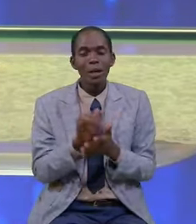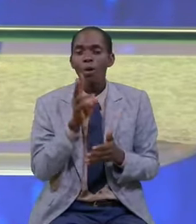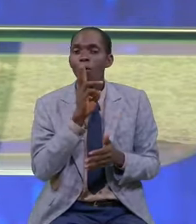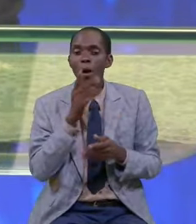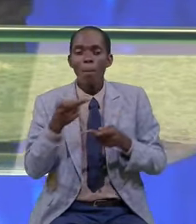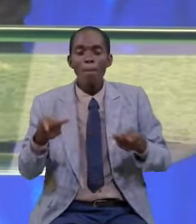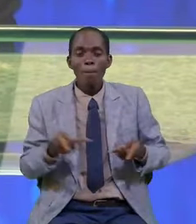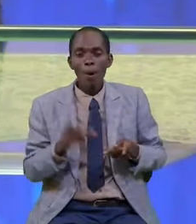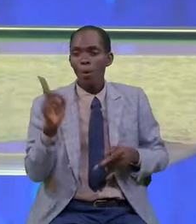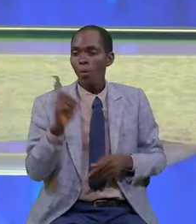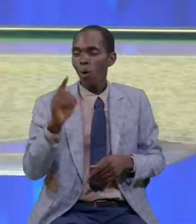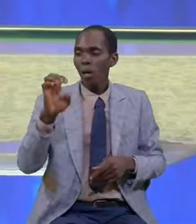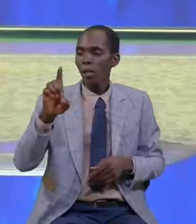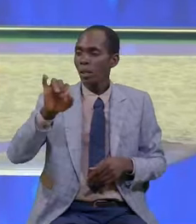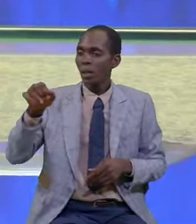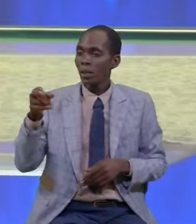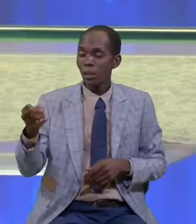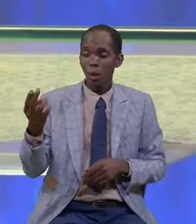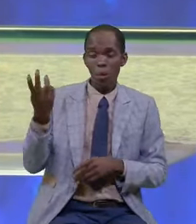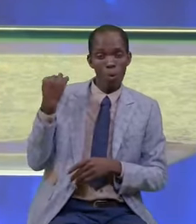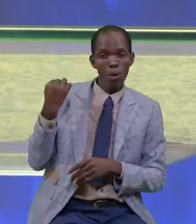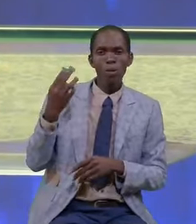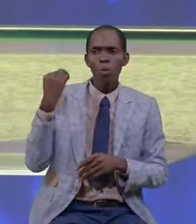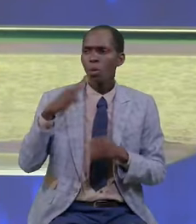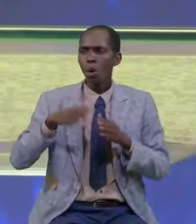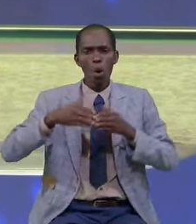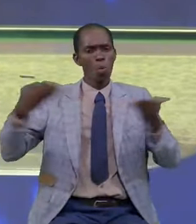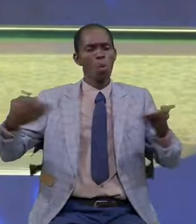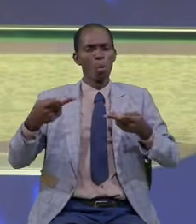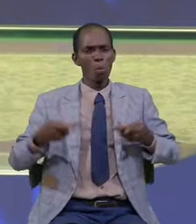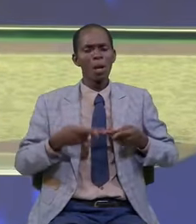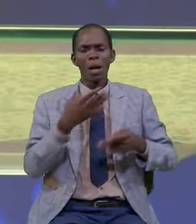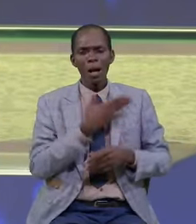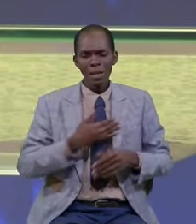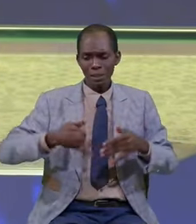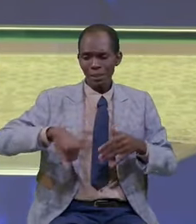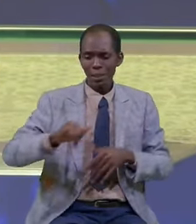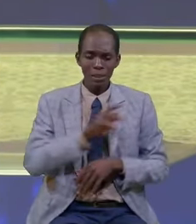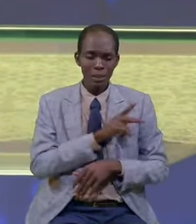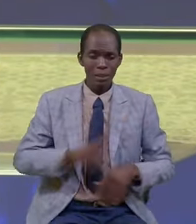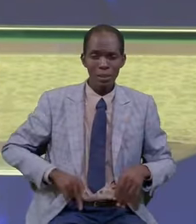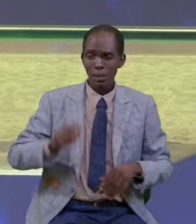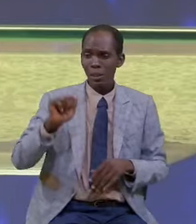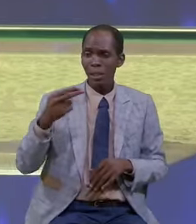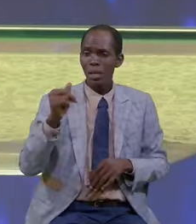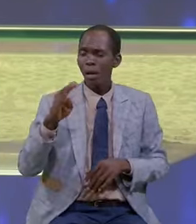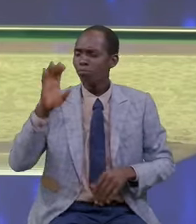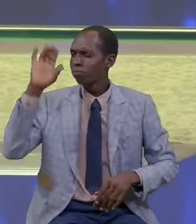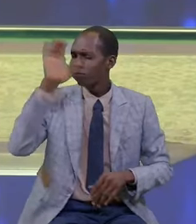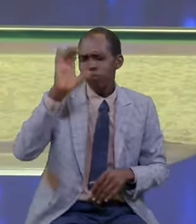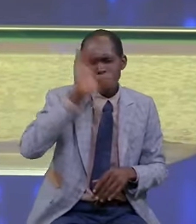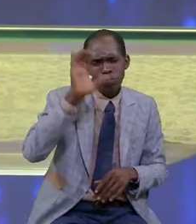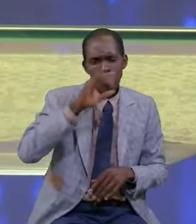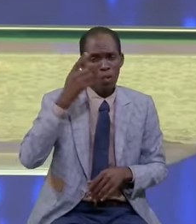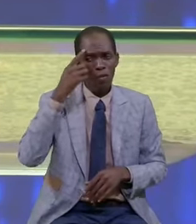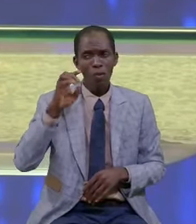là-bas. Mais Élie, mais Akab la cherche avec les gens. Alors ils ne l'ont jamais découvert. Ils n'ont jamais découvert